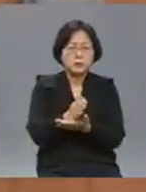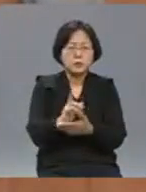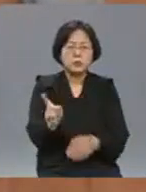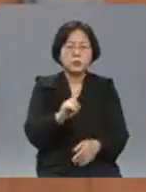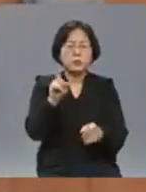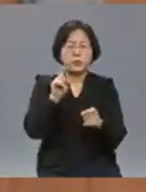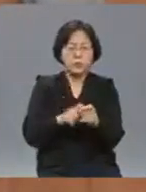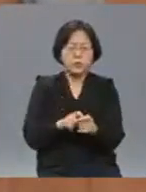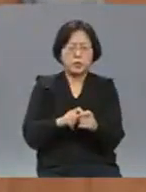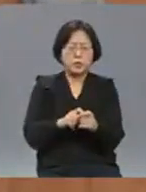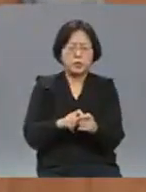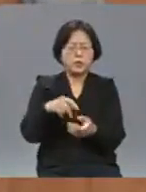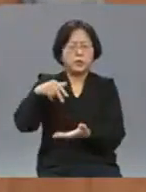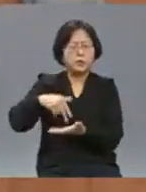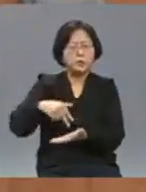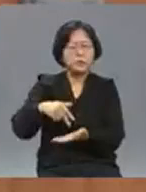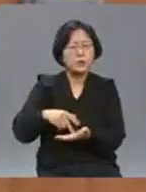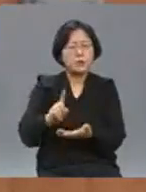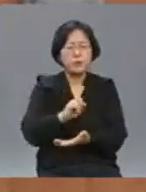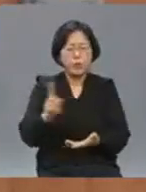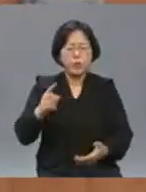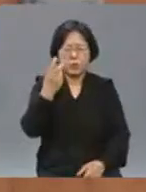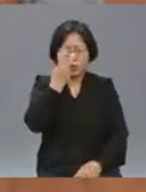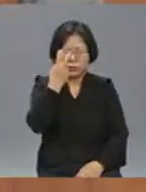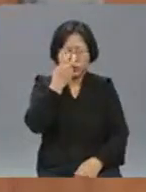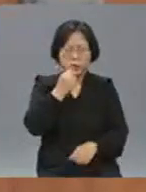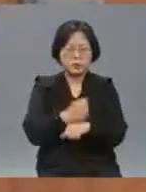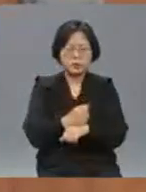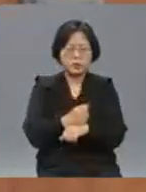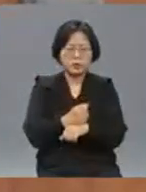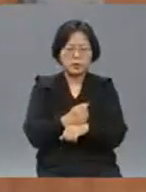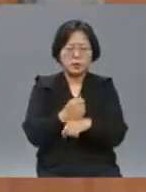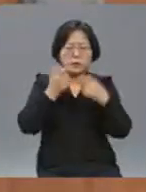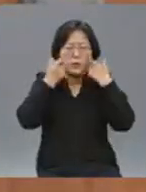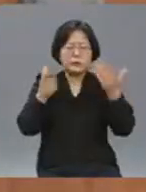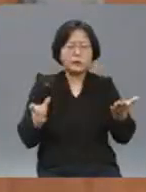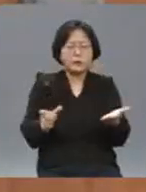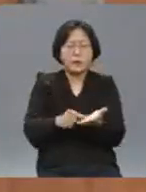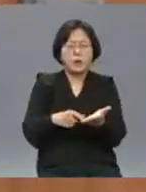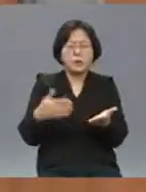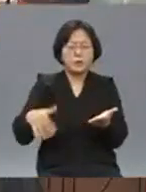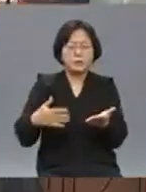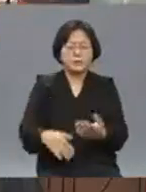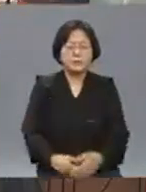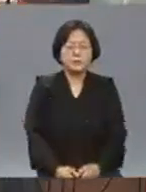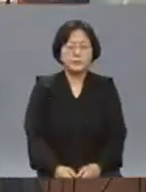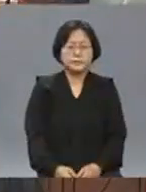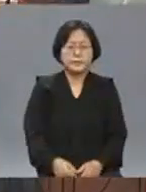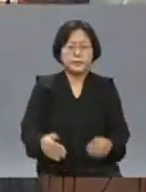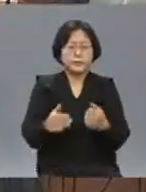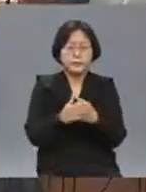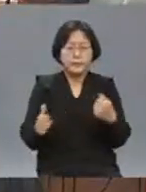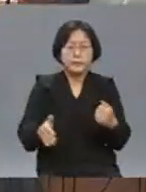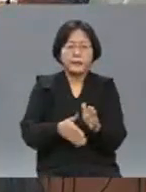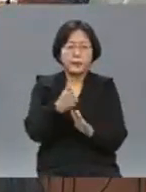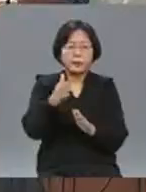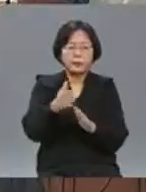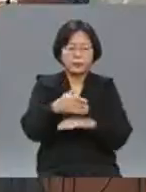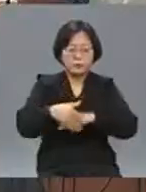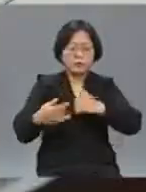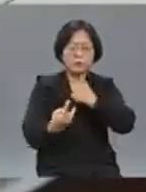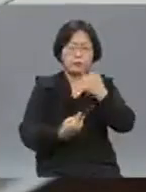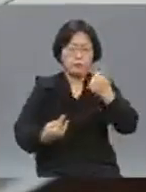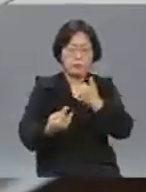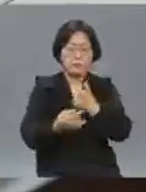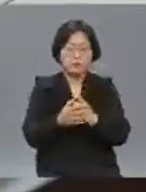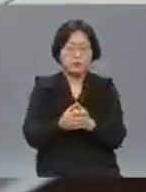어떤 취지로, 어떤 입장에서 주로 검토가 되었는지가 전혀 드러나 있지 않습니다. 이 때문에 도시계획위원회